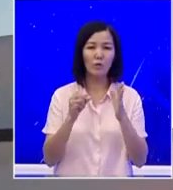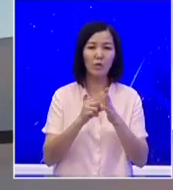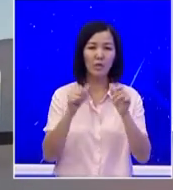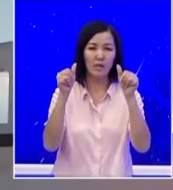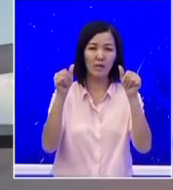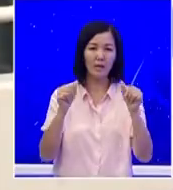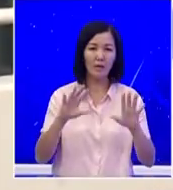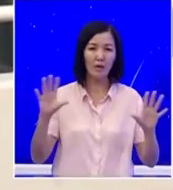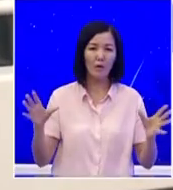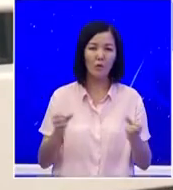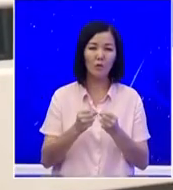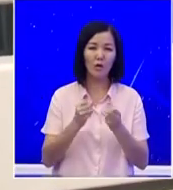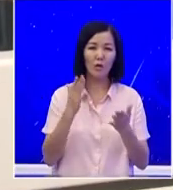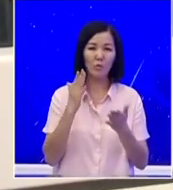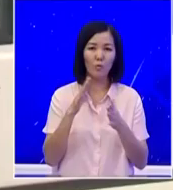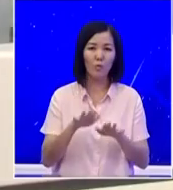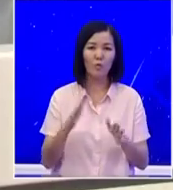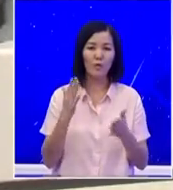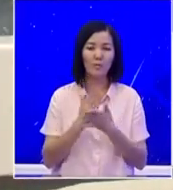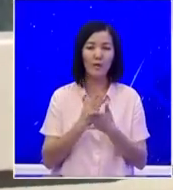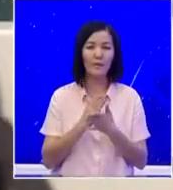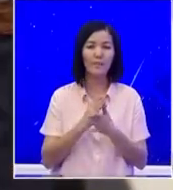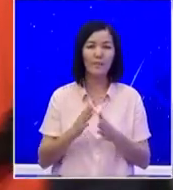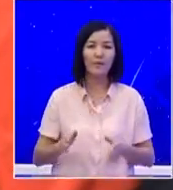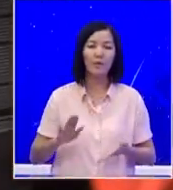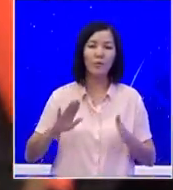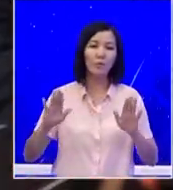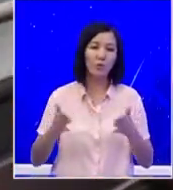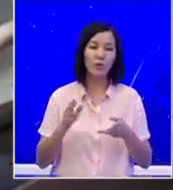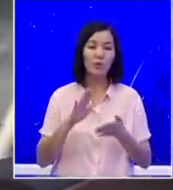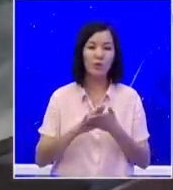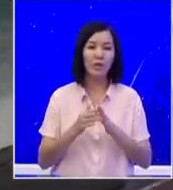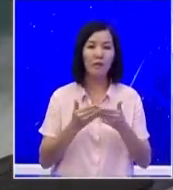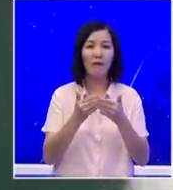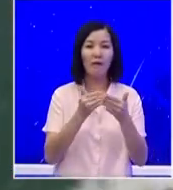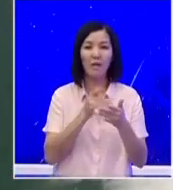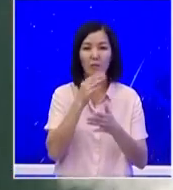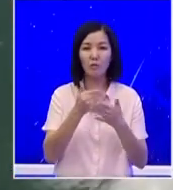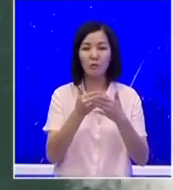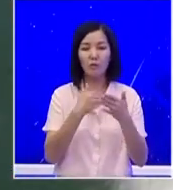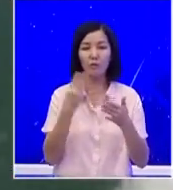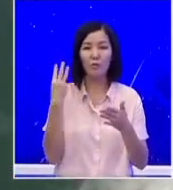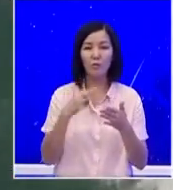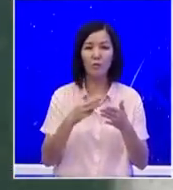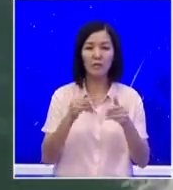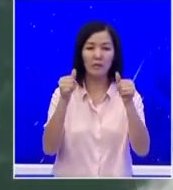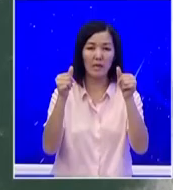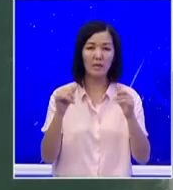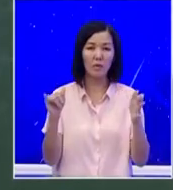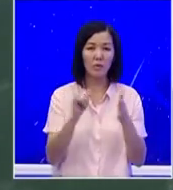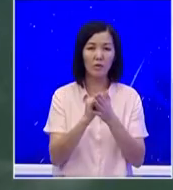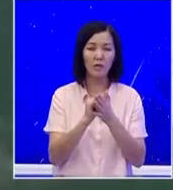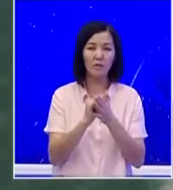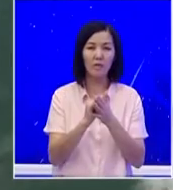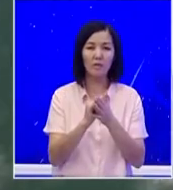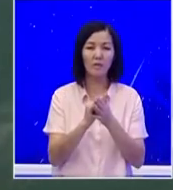3 құтқару мұнарасы бар. Ал төтенше жағдайлар бөлімі қызметкерлері маусым алдында тағы 30 ескертпе тақтай орнатпақ.